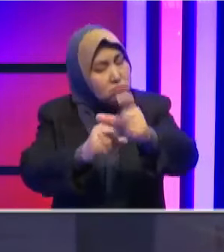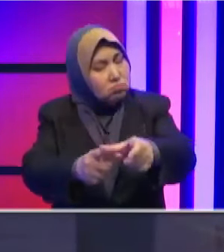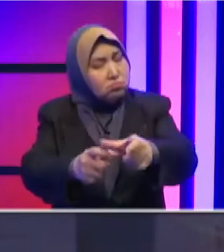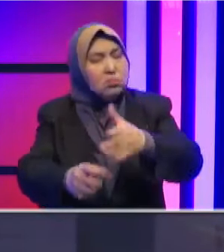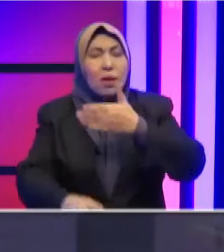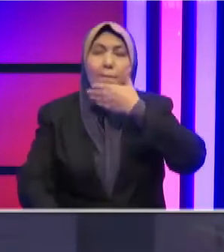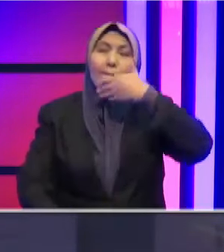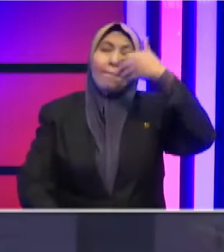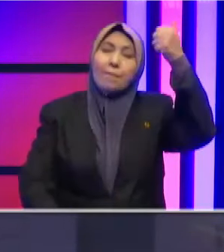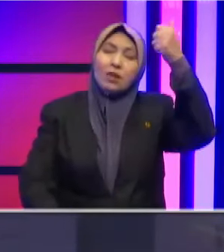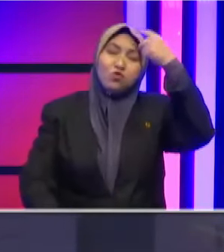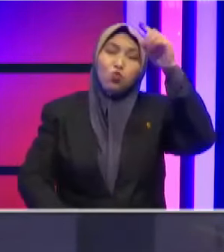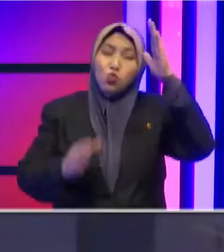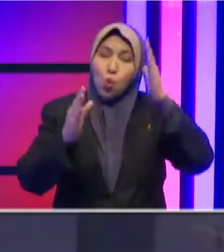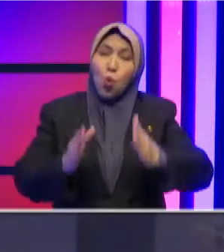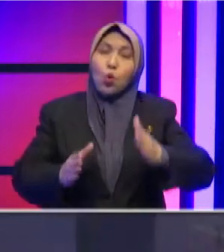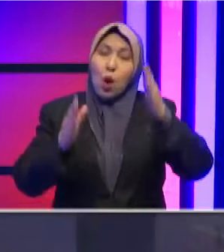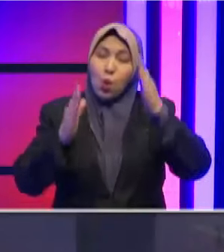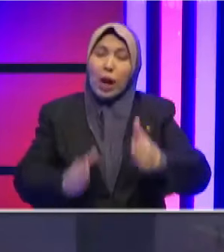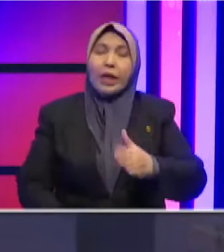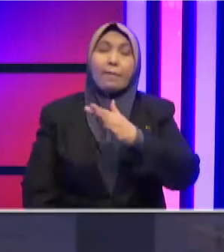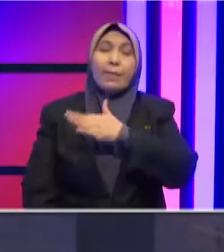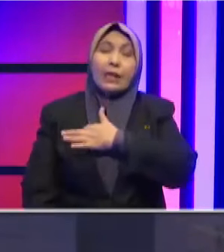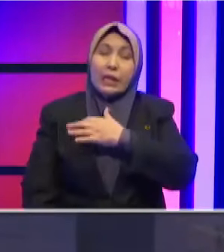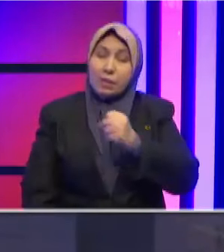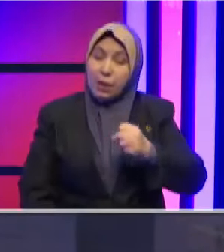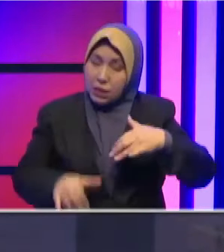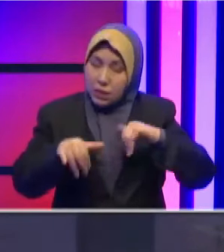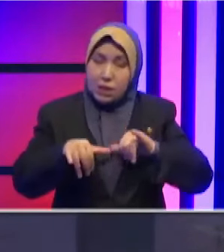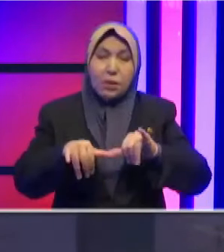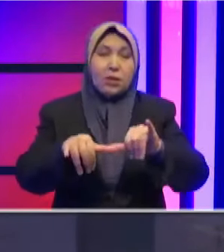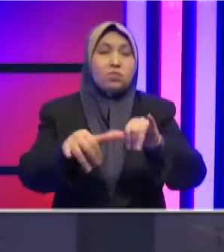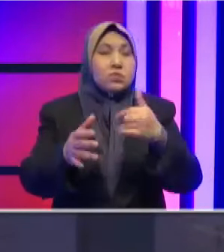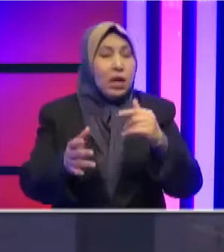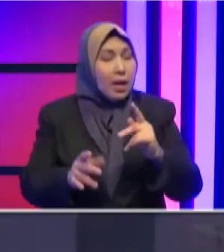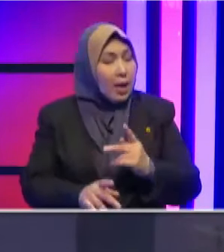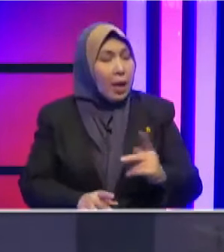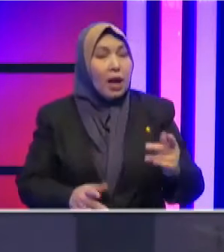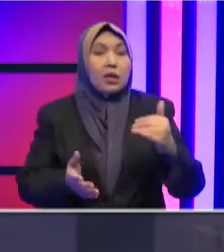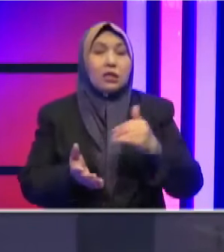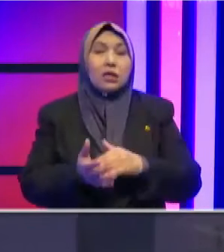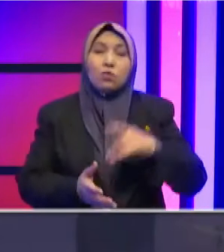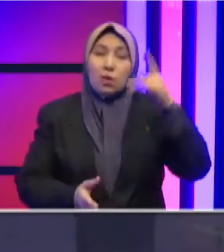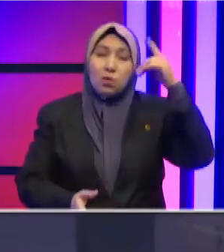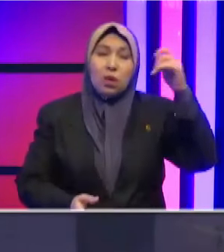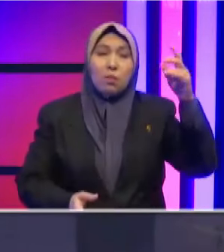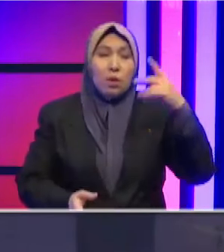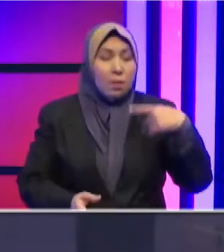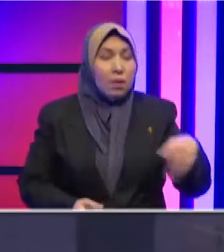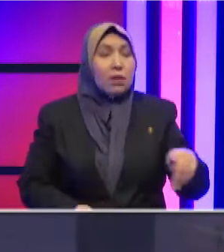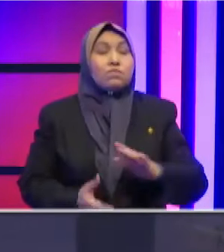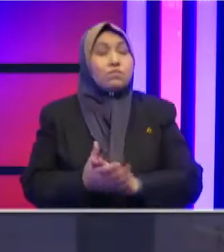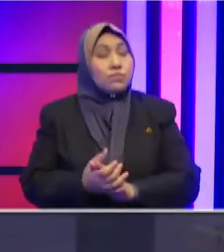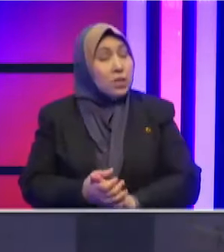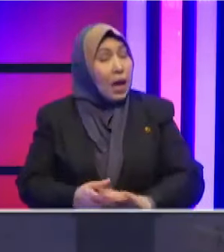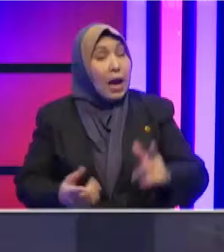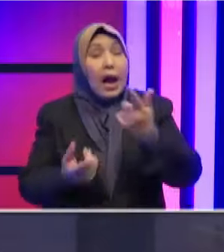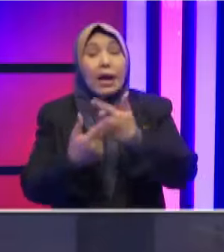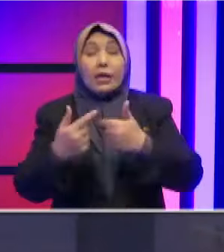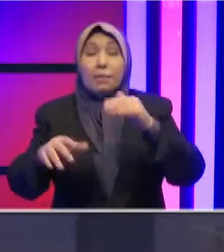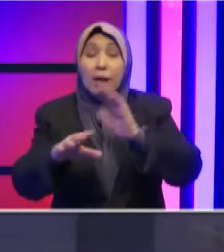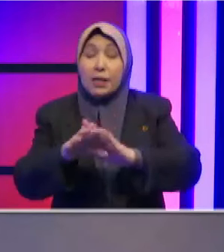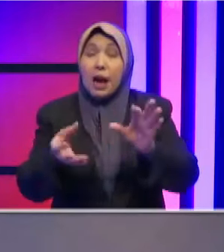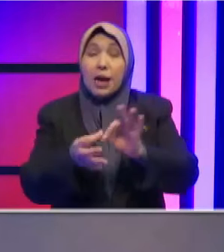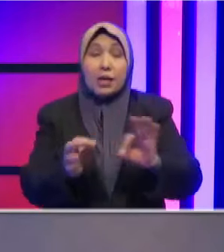terbaik bagi orang-orang yang beriman kita menguruskan lagi Insyaallah tentu anda maupun rahmati Allah subhanahuwata'ala daripada